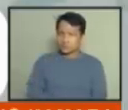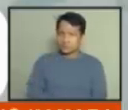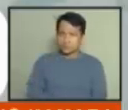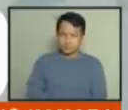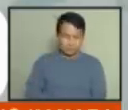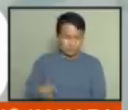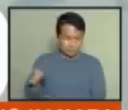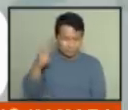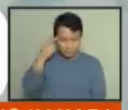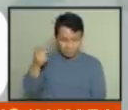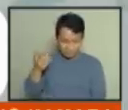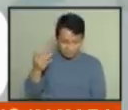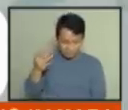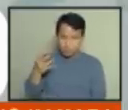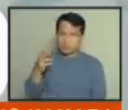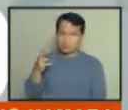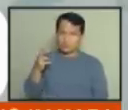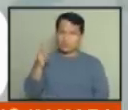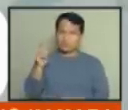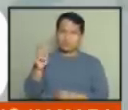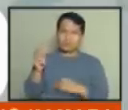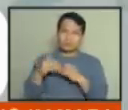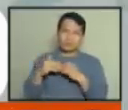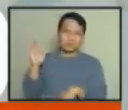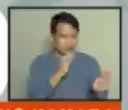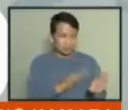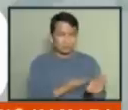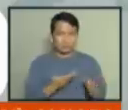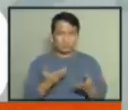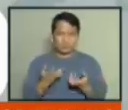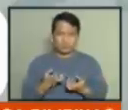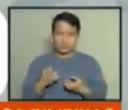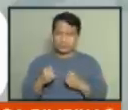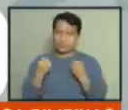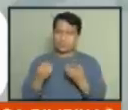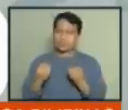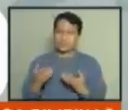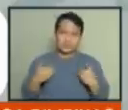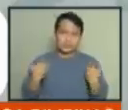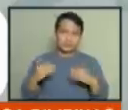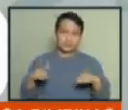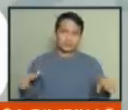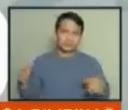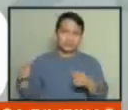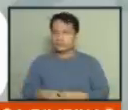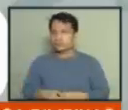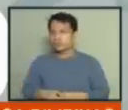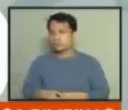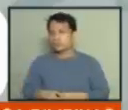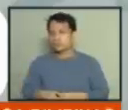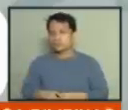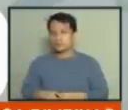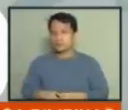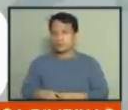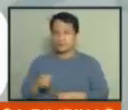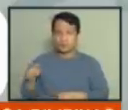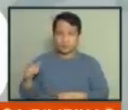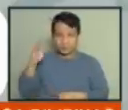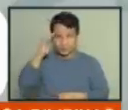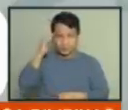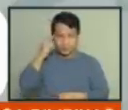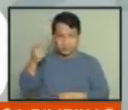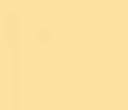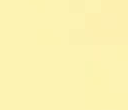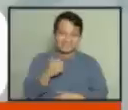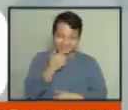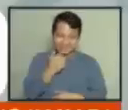matanda na. Opo, mga 30 plus ata yung edad po niya. Eh. Marami po sila mga bata po, sir, kasama nila. Alam mo kung saan nakatira to si Garcia? Opo,